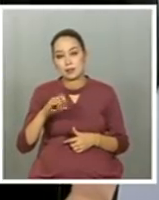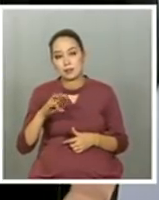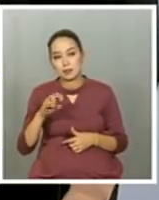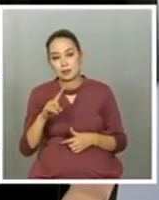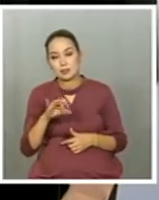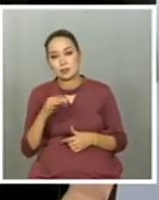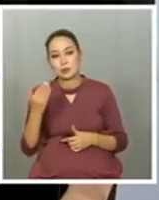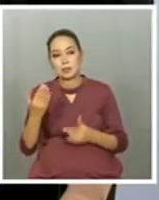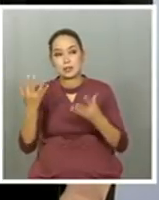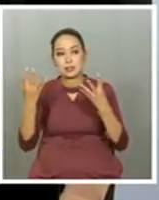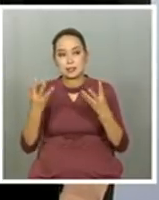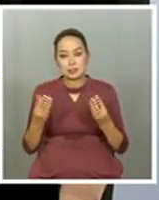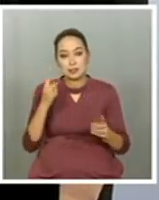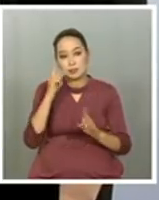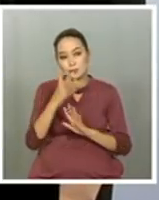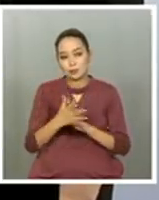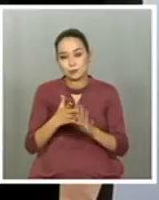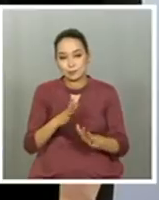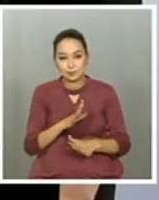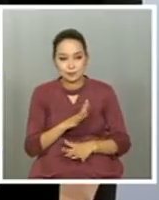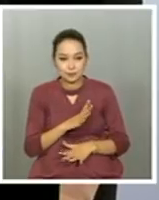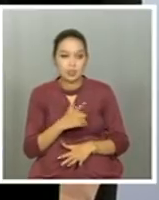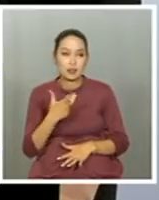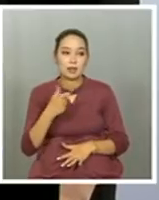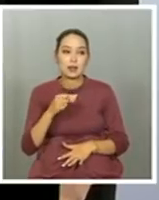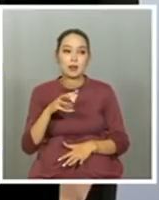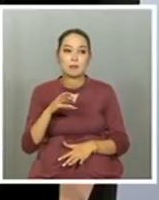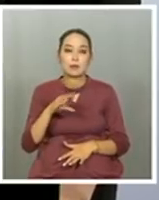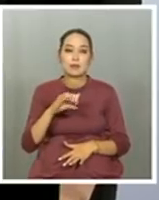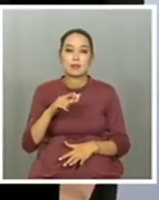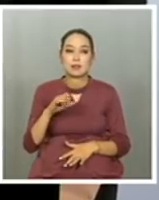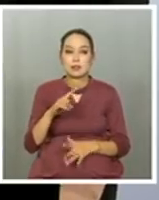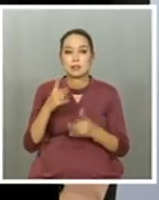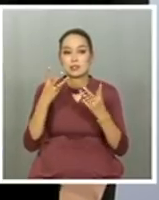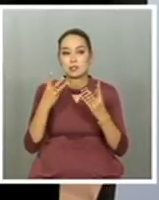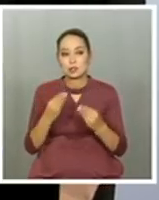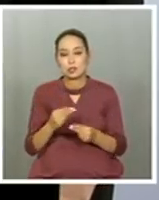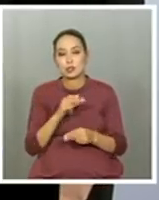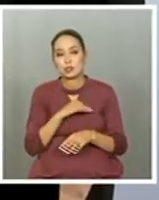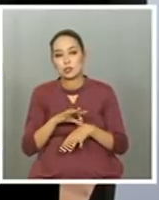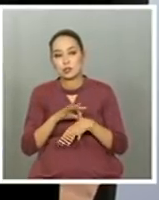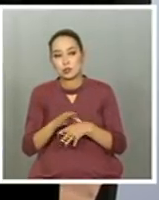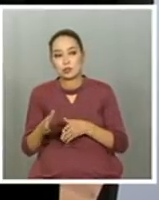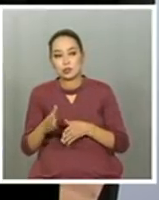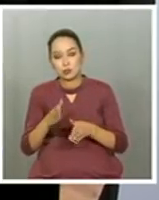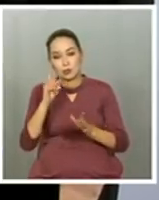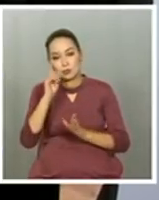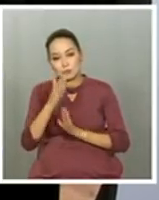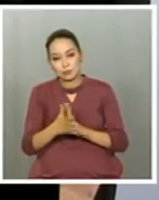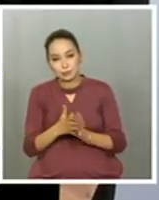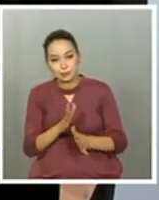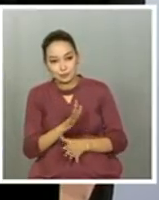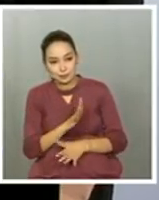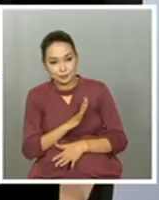кезеңдерін түсіндіңіздер. Гаметогенез кезеңдерін жүру жолдарын білдіңіздер.